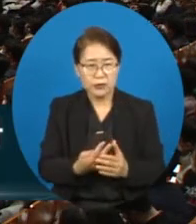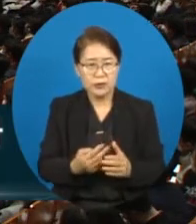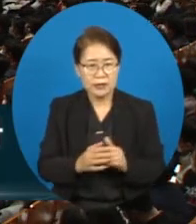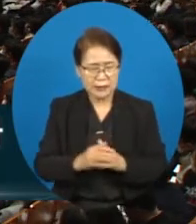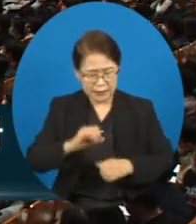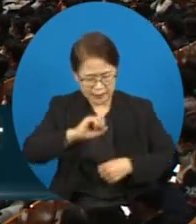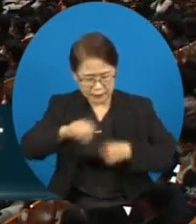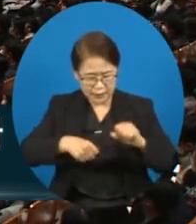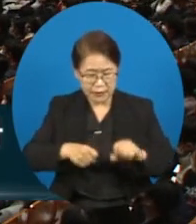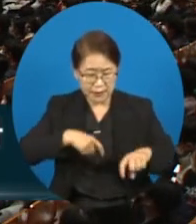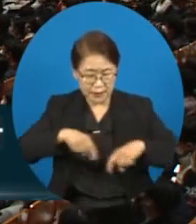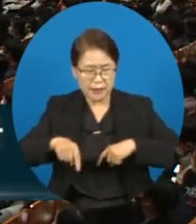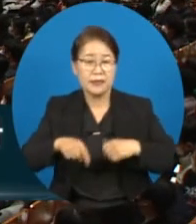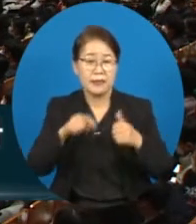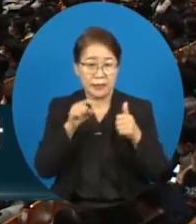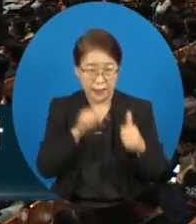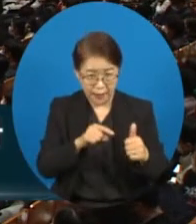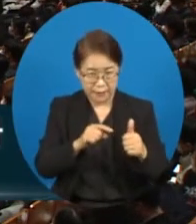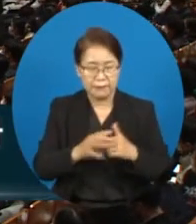다스리라 하시니라.